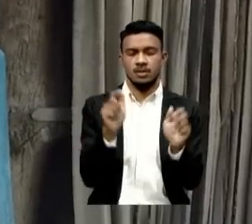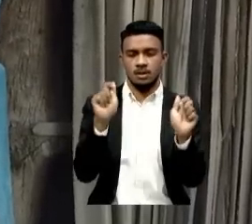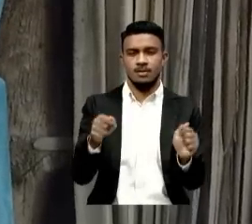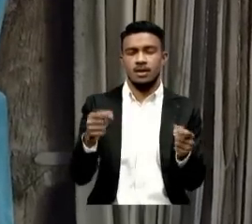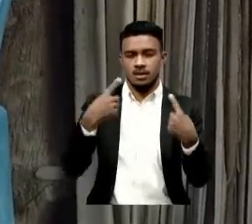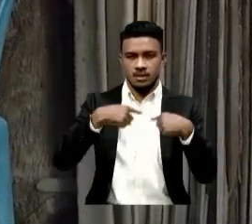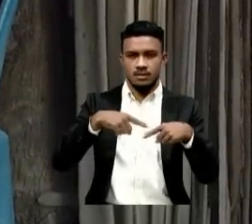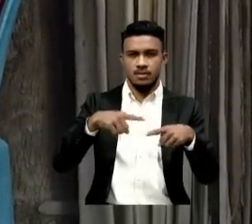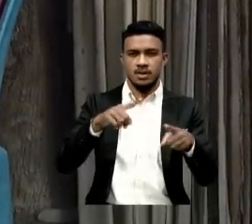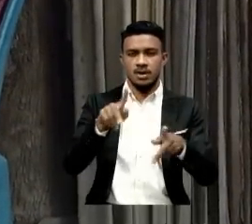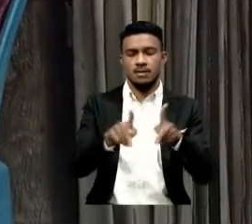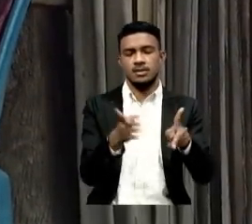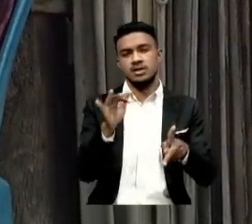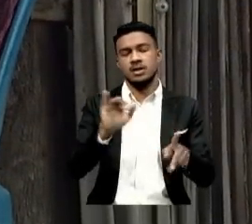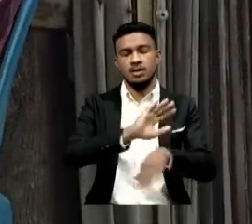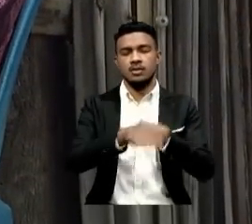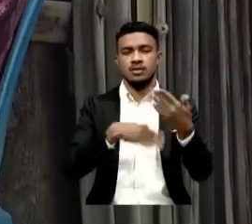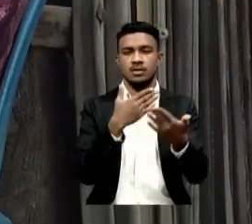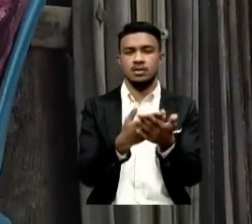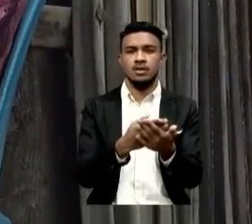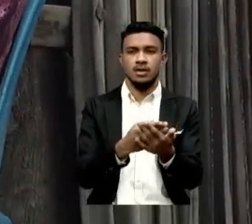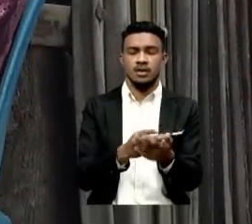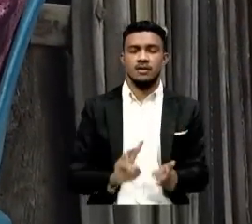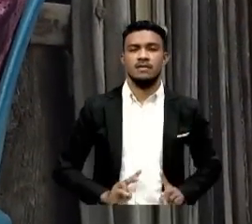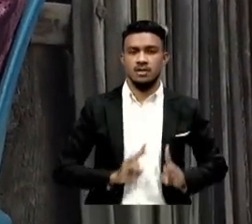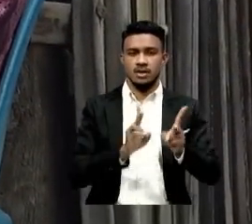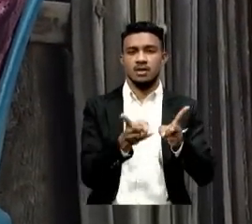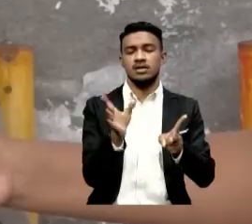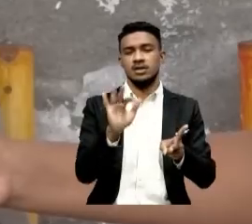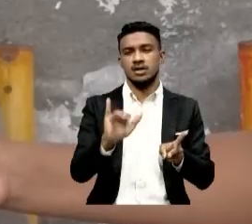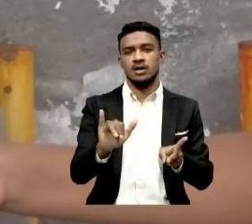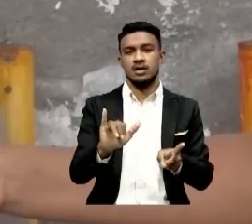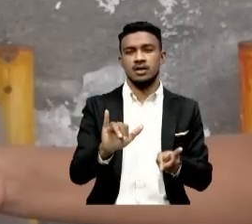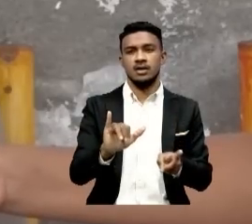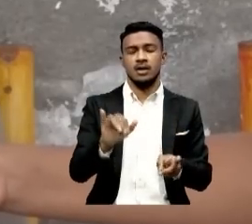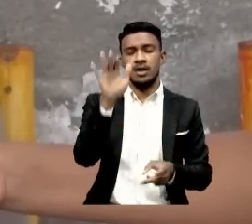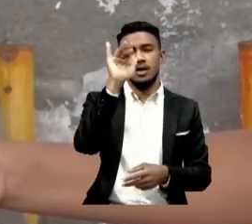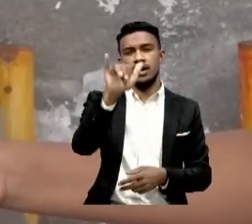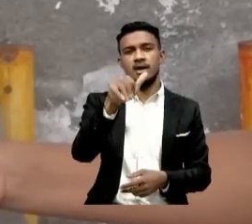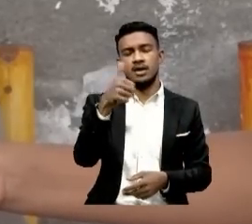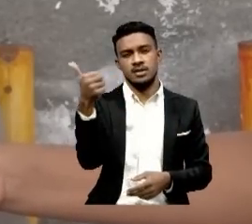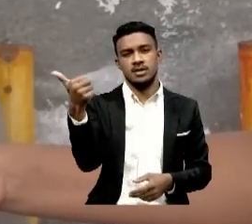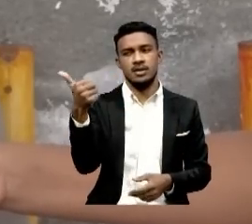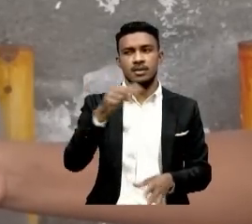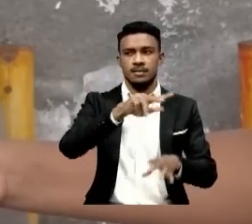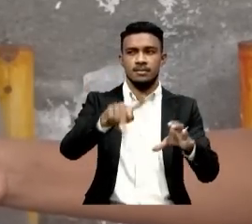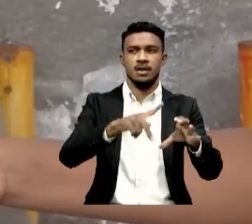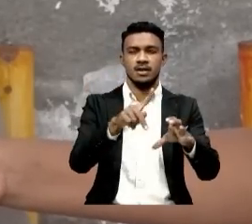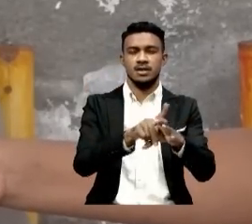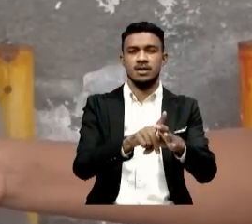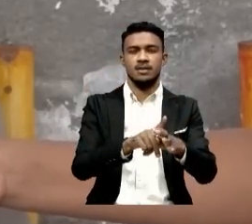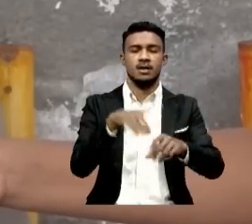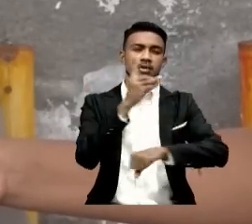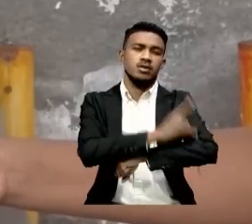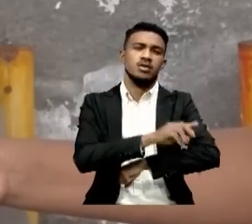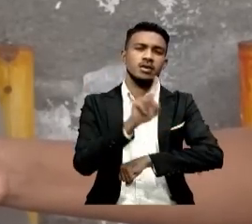combatente sira com a comunidade em geral combatente ne repleta po combatente sembe ki are isolata ne sira ba participal lorong ida